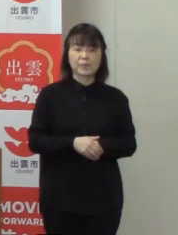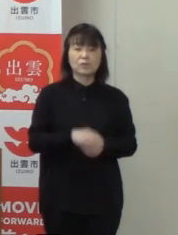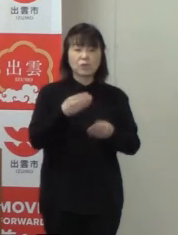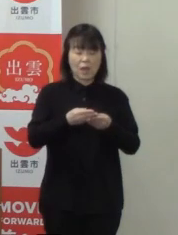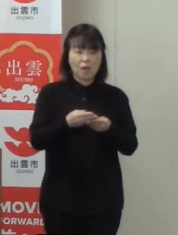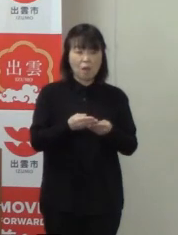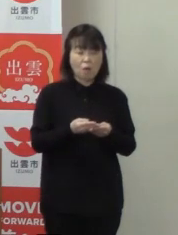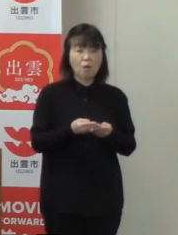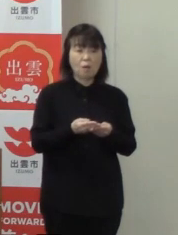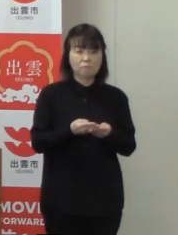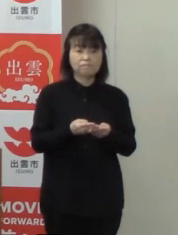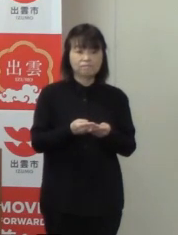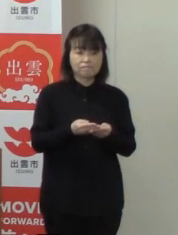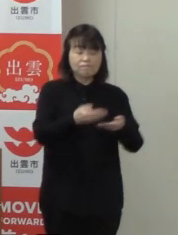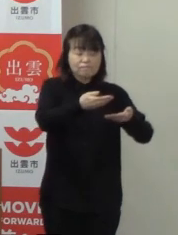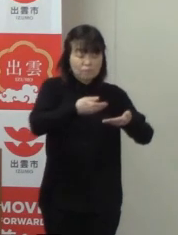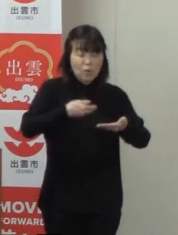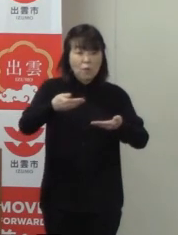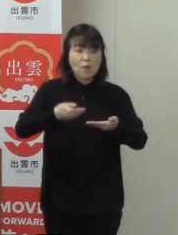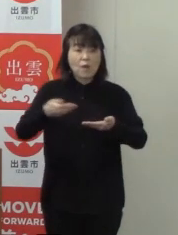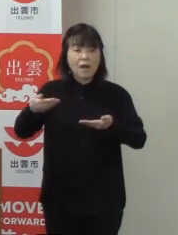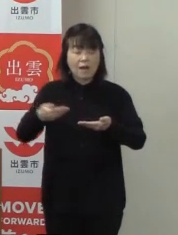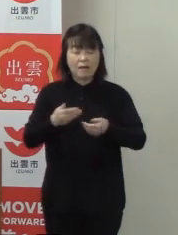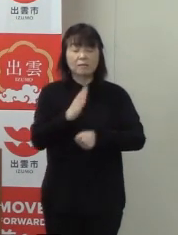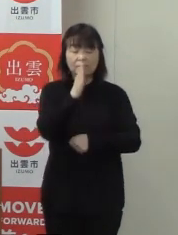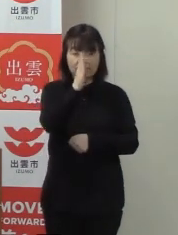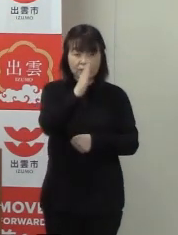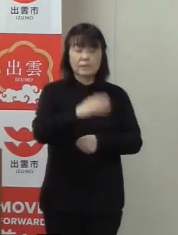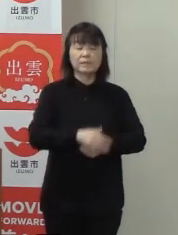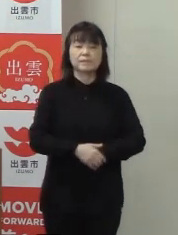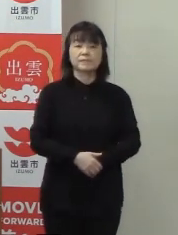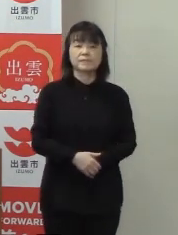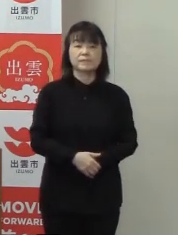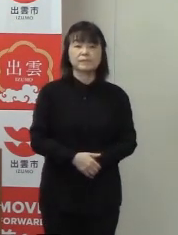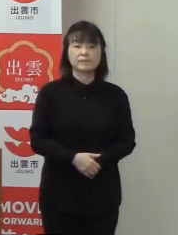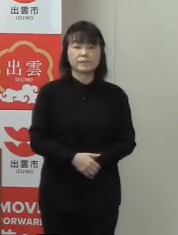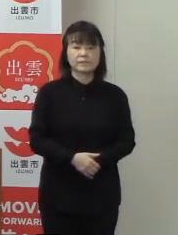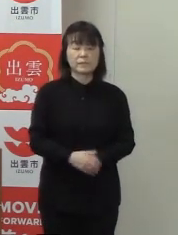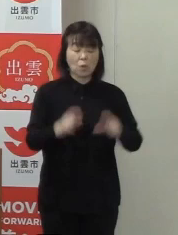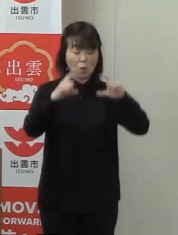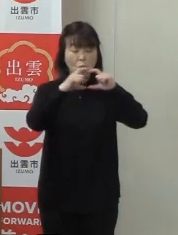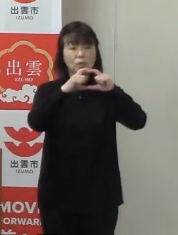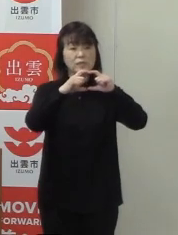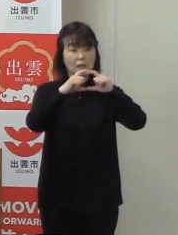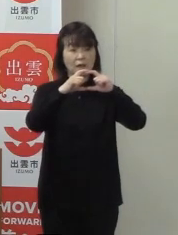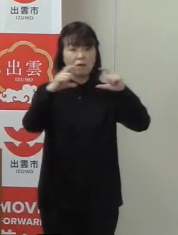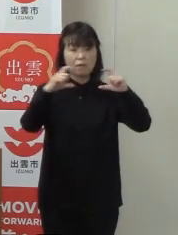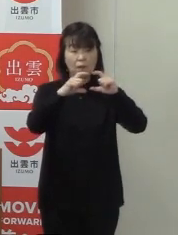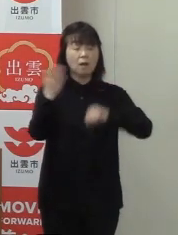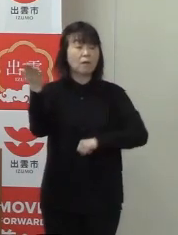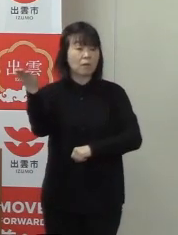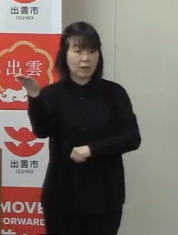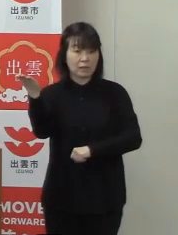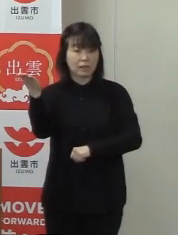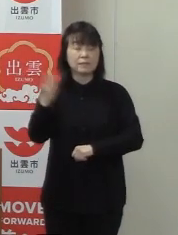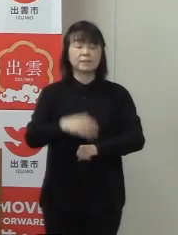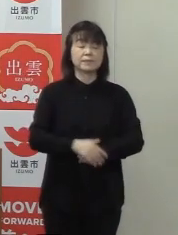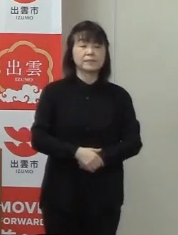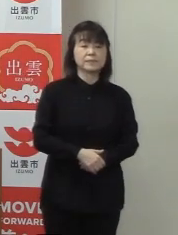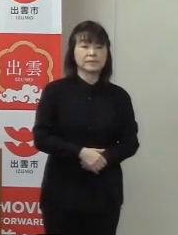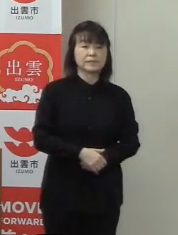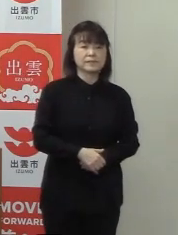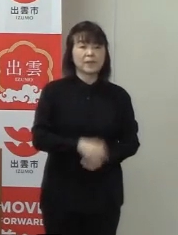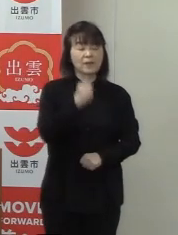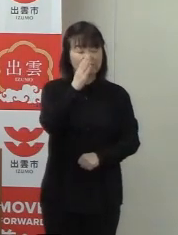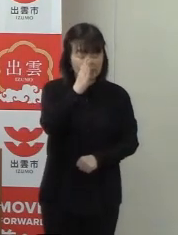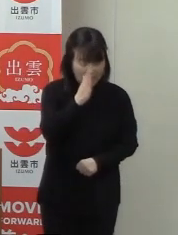これを得ていただいてですね、ぜひご利用いただければというふうに思っております。まあ、大きさもこれくらいな感じのものでありますので、